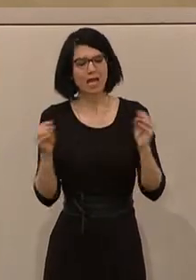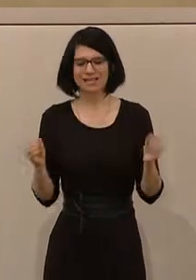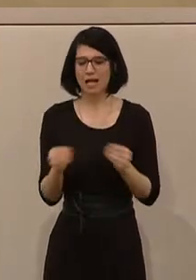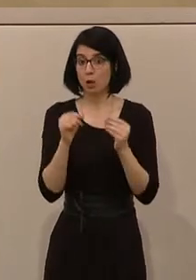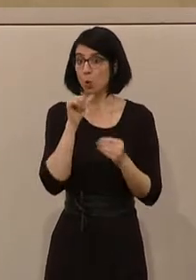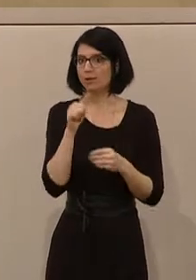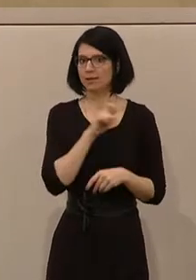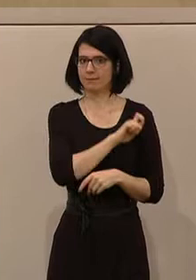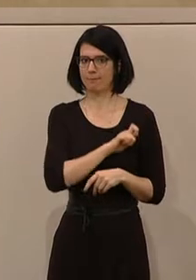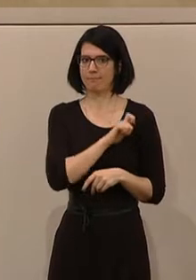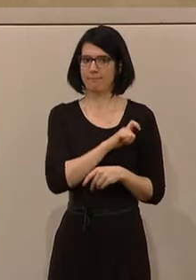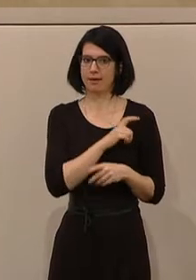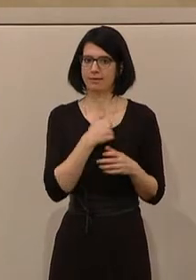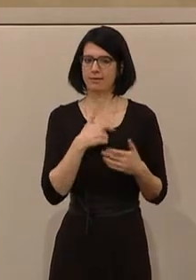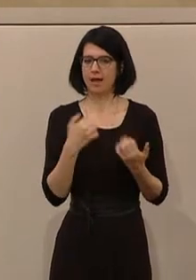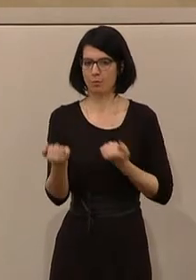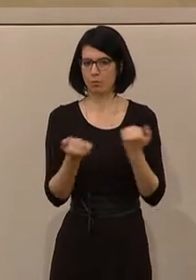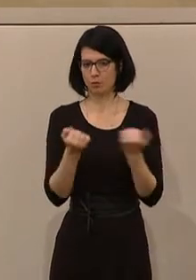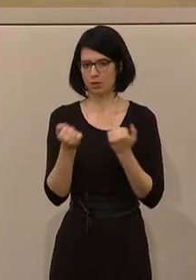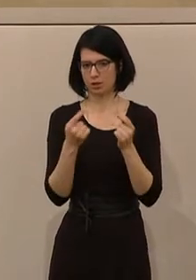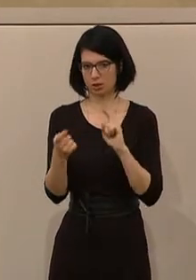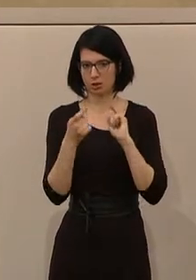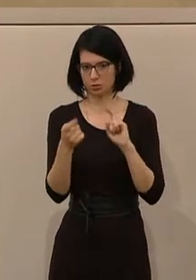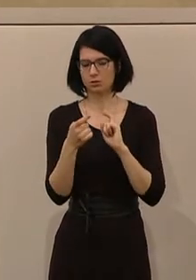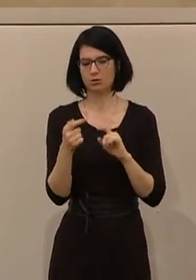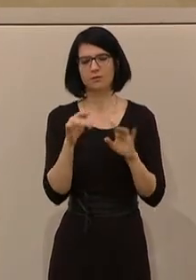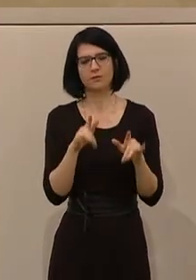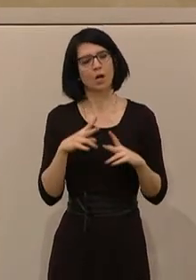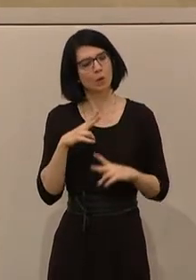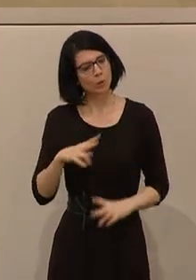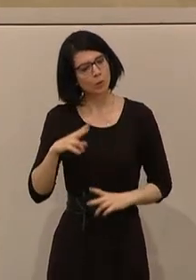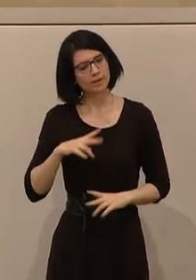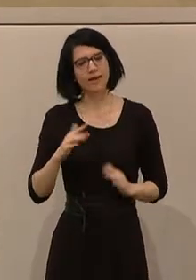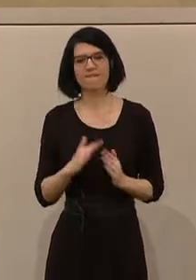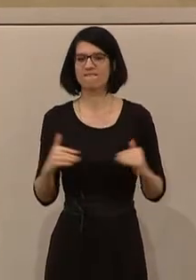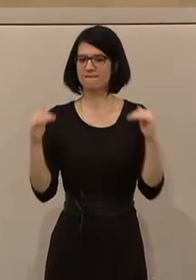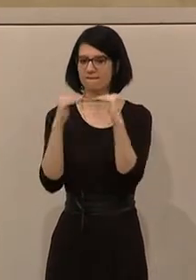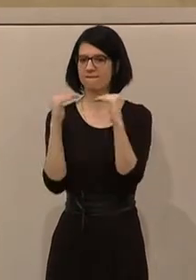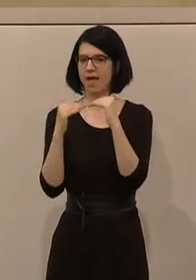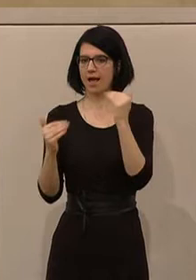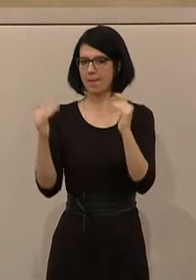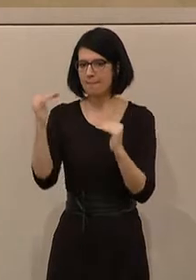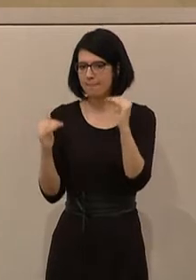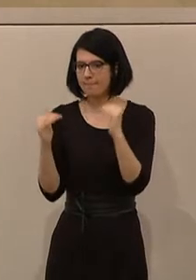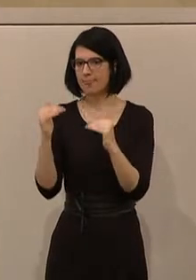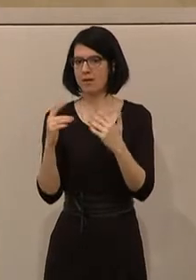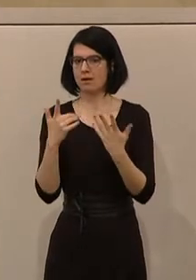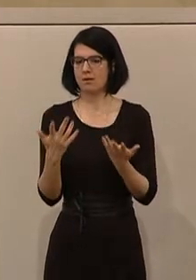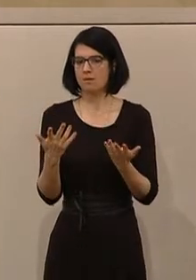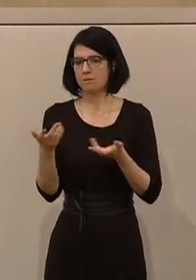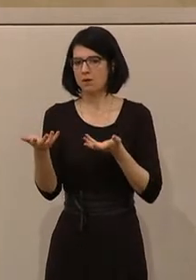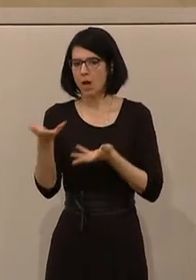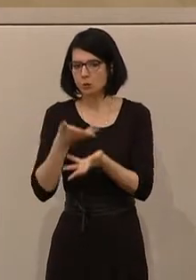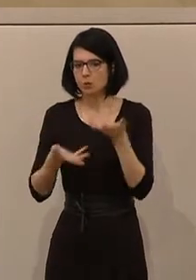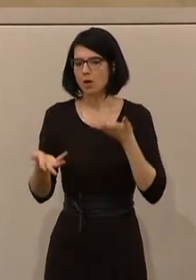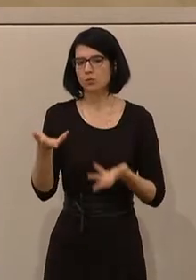nicht parteipolitisch angegangen sind. Es ist gibt eine ruhige und faire Abwägung der Probleme. Es